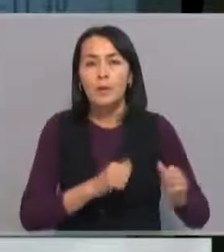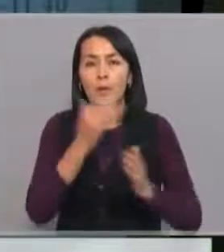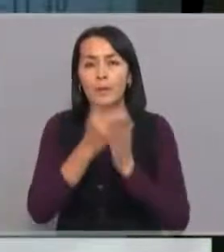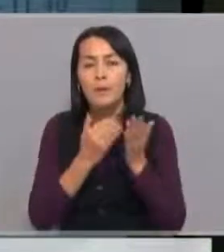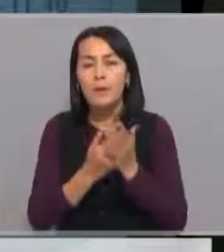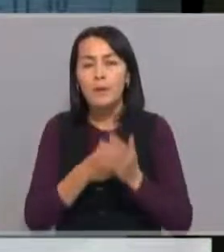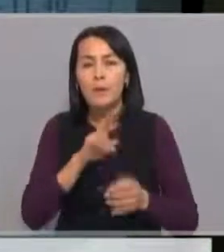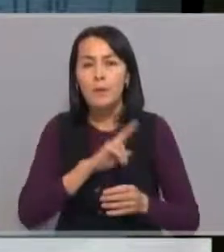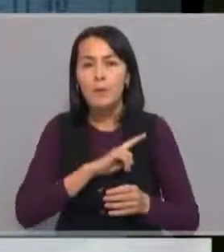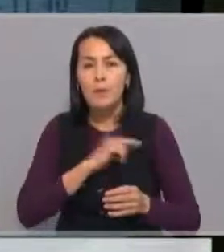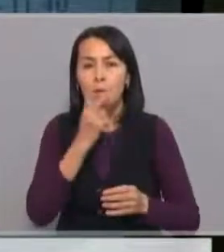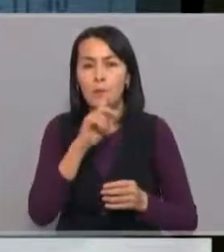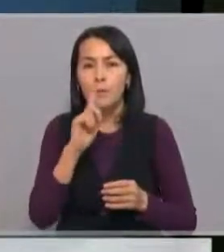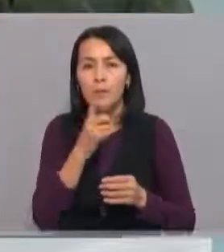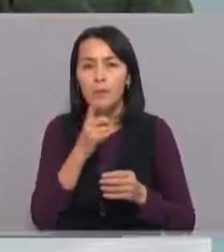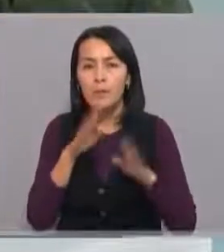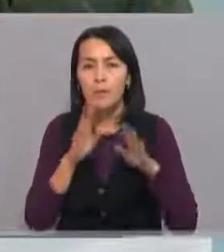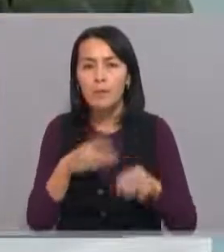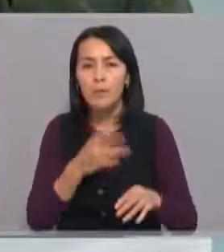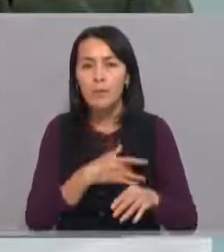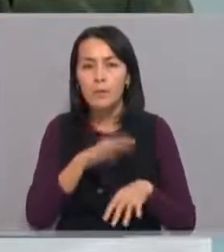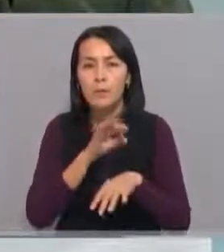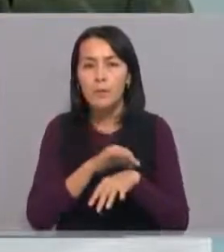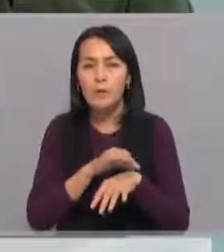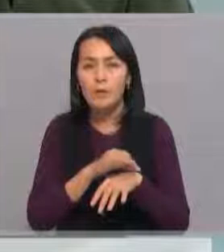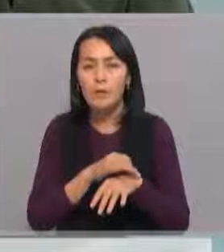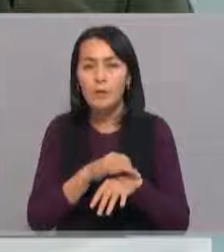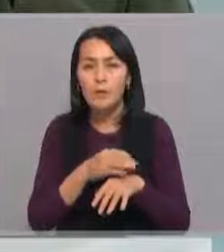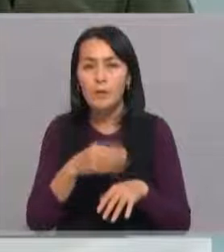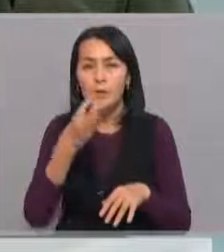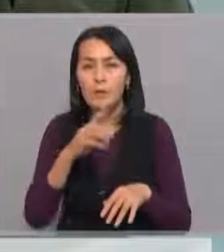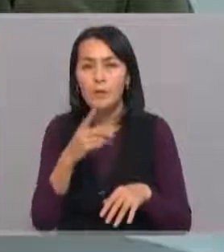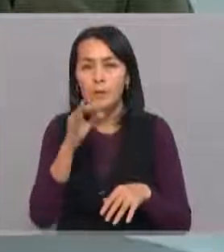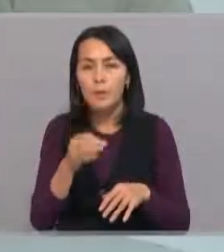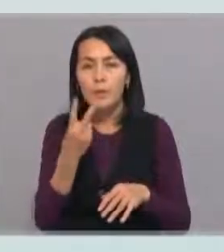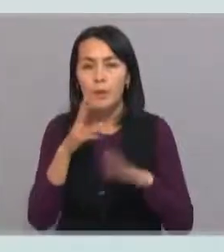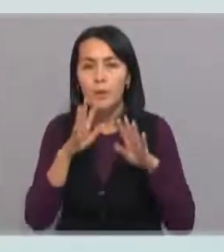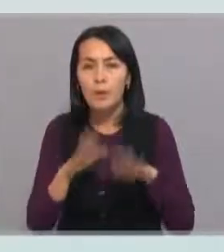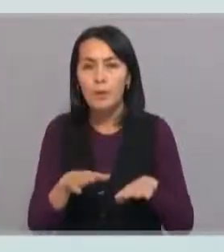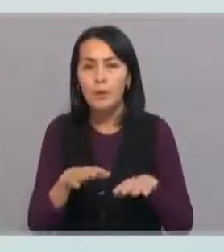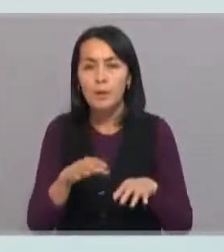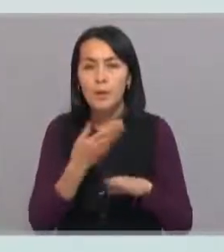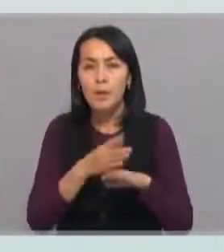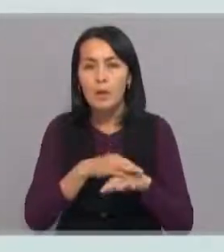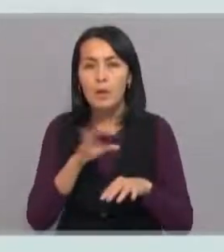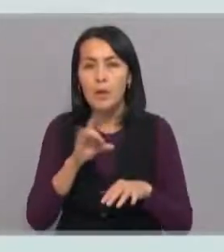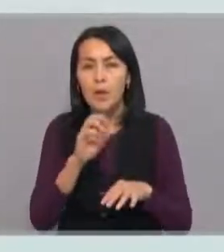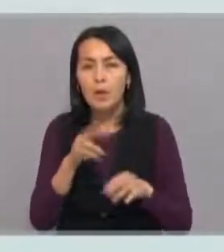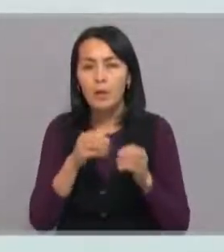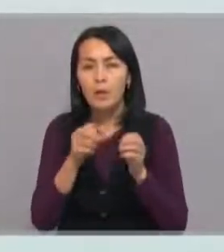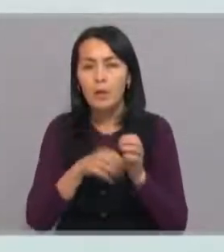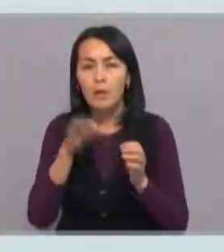өлім көрсеткіші бойынша бірінші орында жүрек қан тамырлары аурулары тұрады. Үлес салмағы 31%, ал екінші орында әрине қатерлі ісік